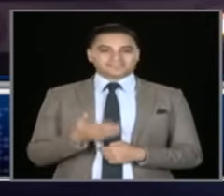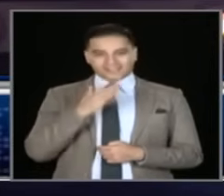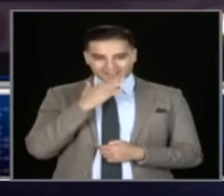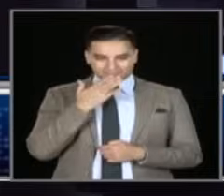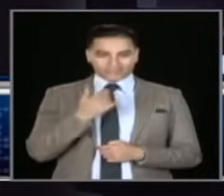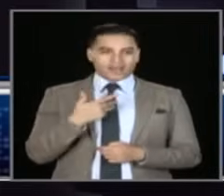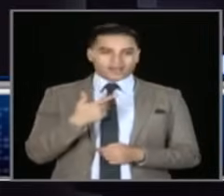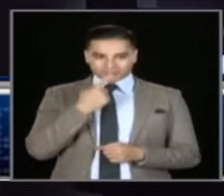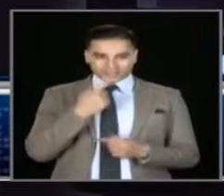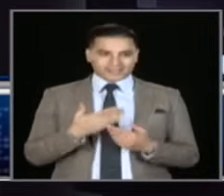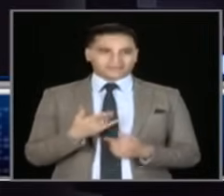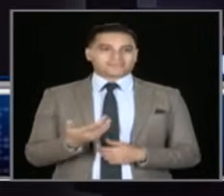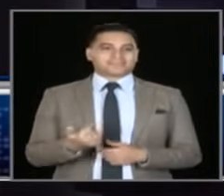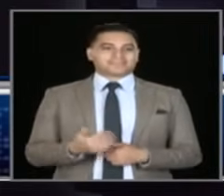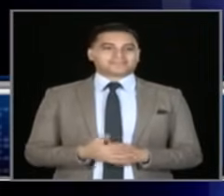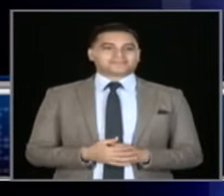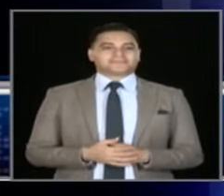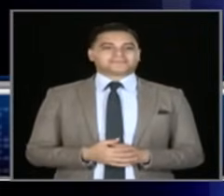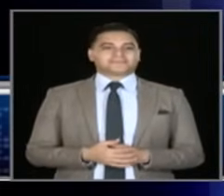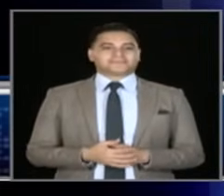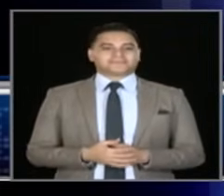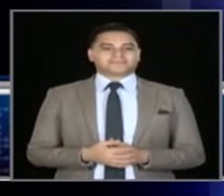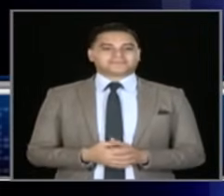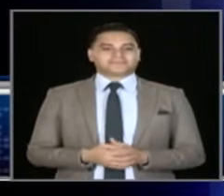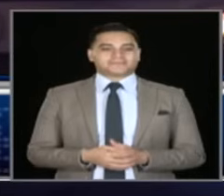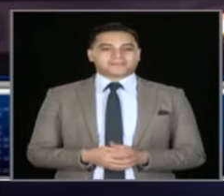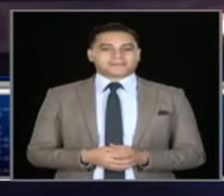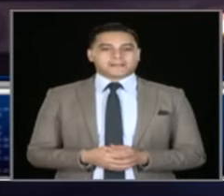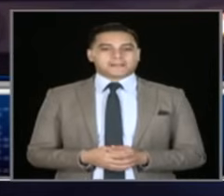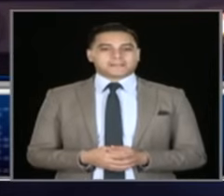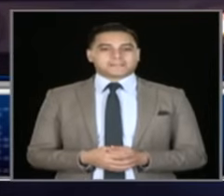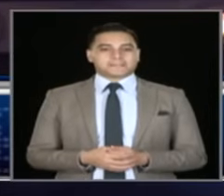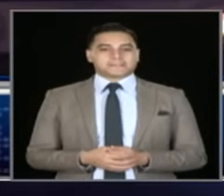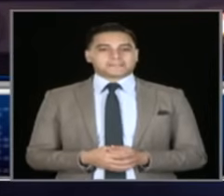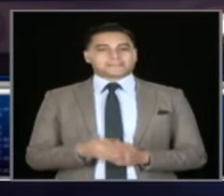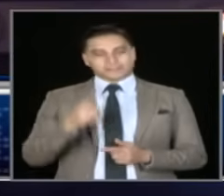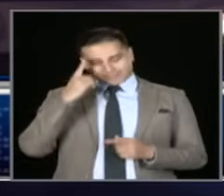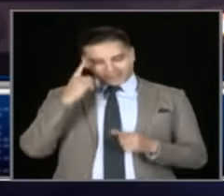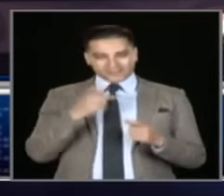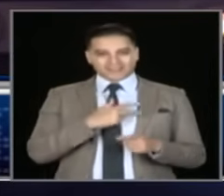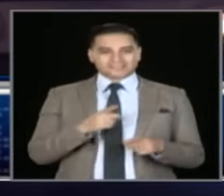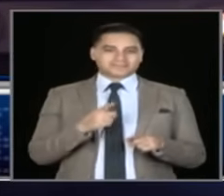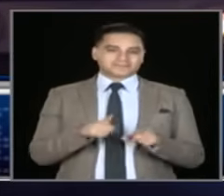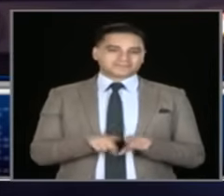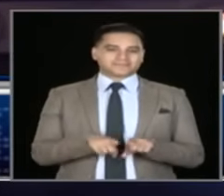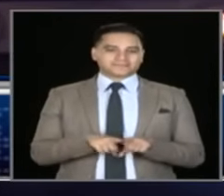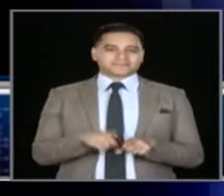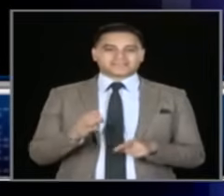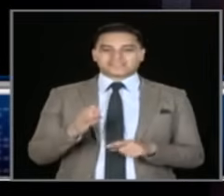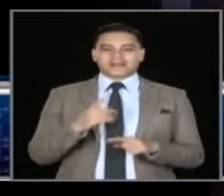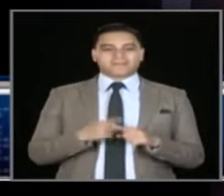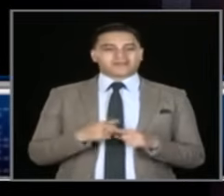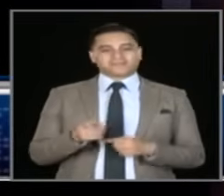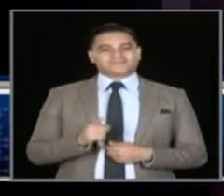لله، أنا عايز أكمل الحقيقة. إجابتك تشارلز زيتنبرج. زي ما توقعنا طبعا، إجابة